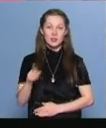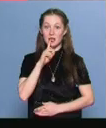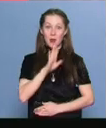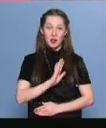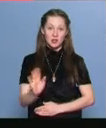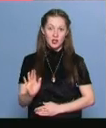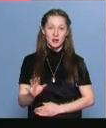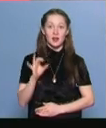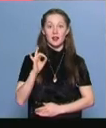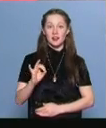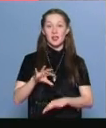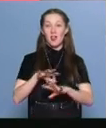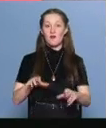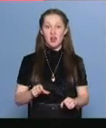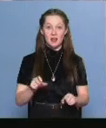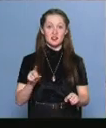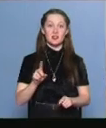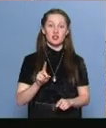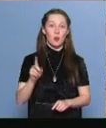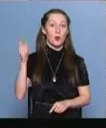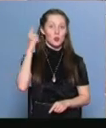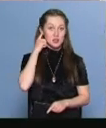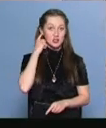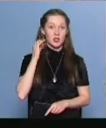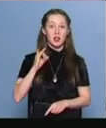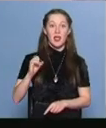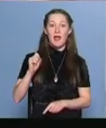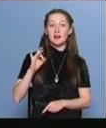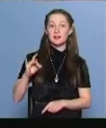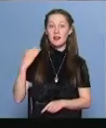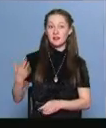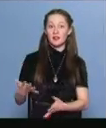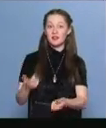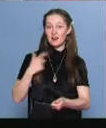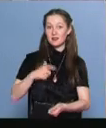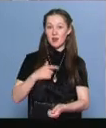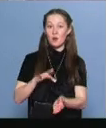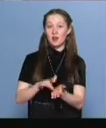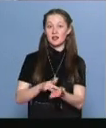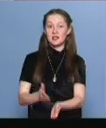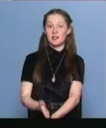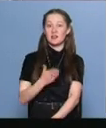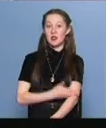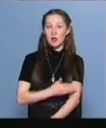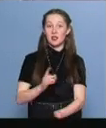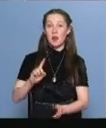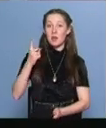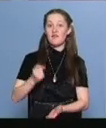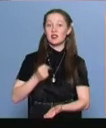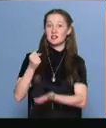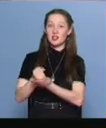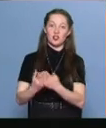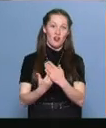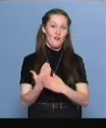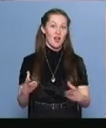а власть их слышала. У Александра Бричалова с собой резиновые сапоги и объявление. Первое назначение в новой команде.